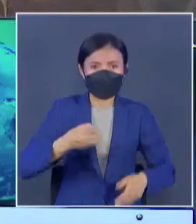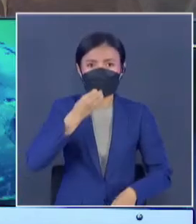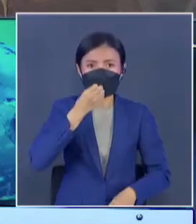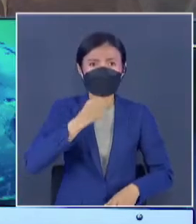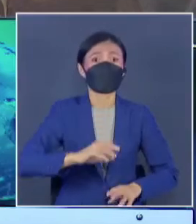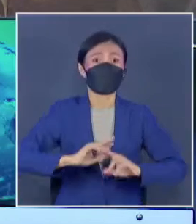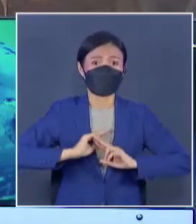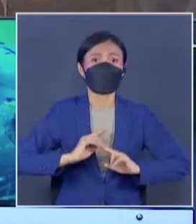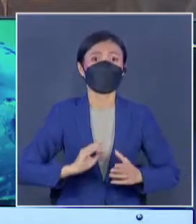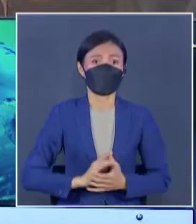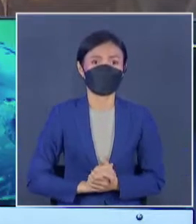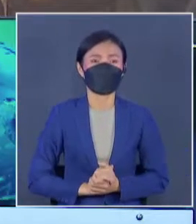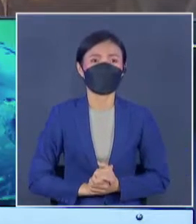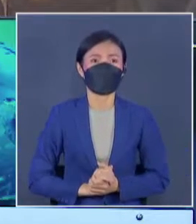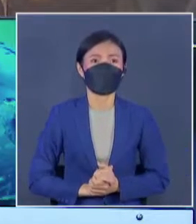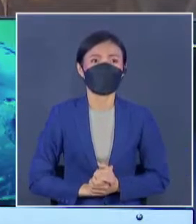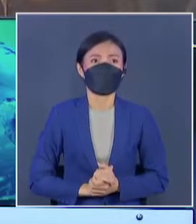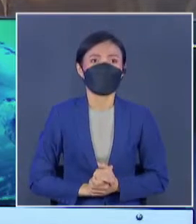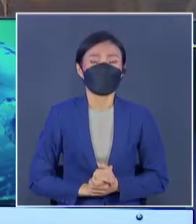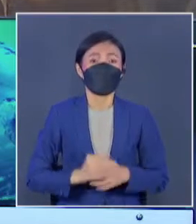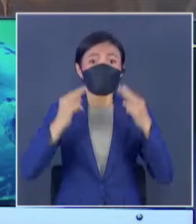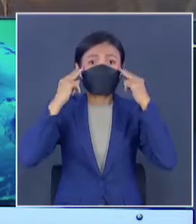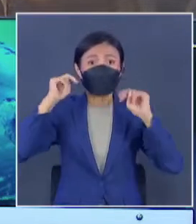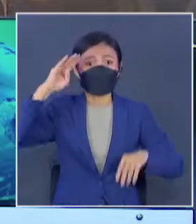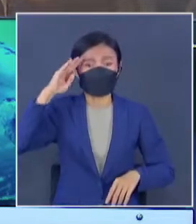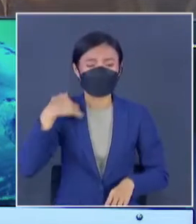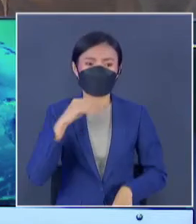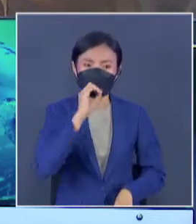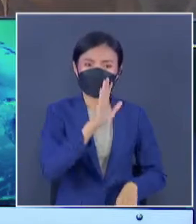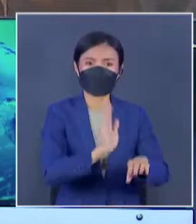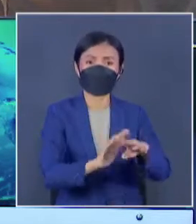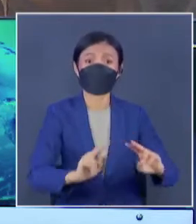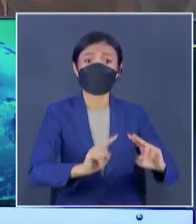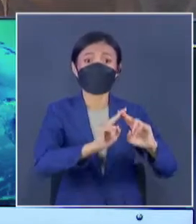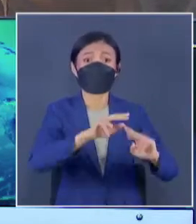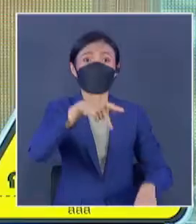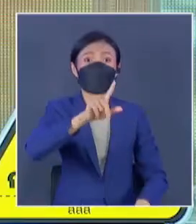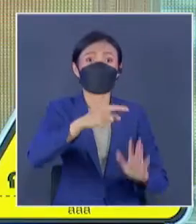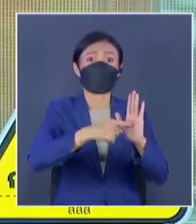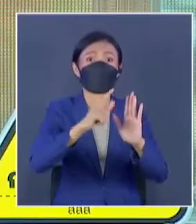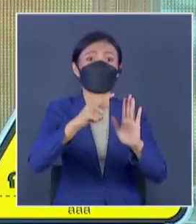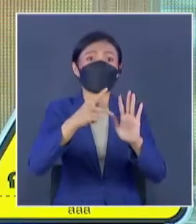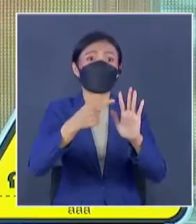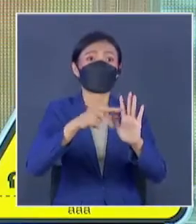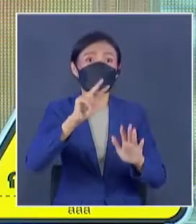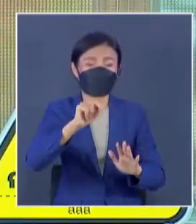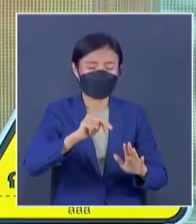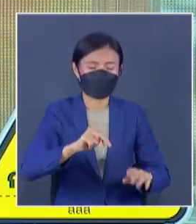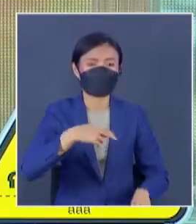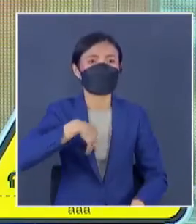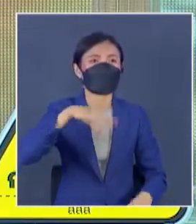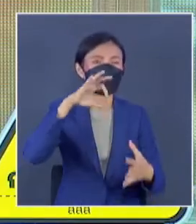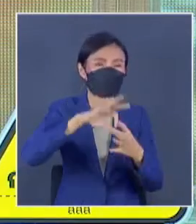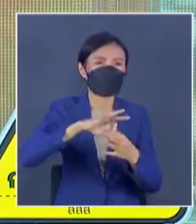ท่านนายกรัฐมนตรีเนี่ยก็ได้มีการกำชับไปยังกระทรวงพลังงานให้หาแนวทางคุมราคาพลังงานนะคะโดยเฉพาะค่าไฟแล้วก็ก๊าซหุงต้ม